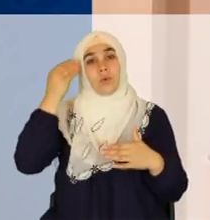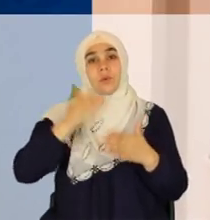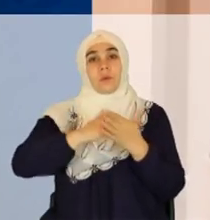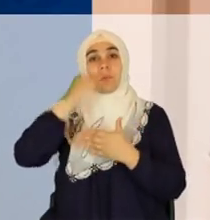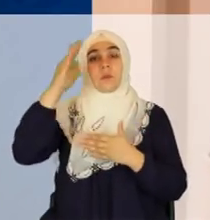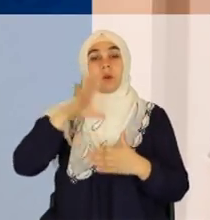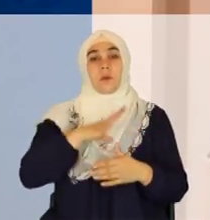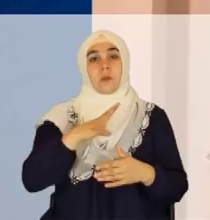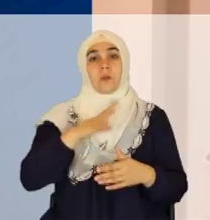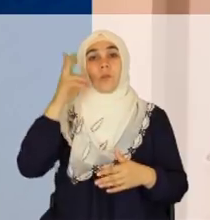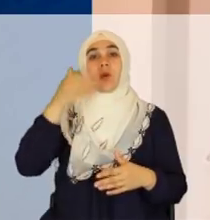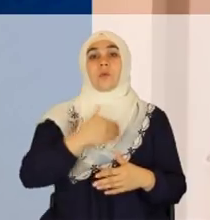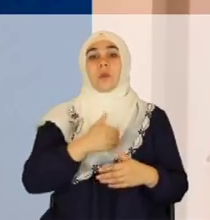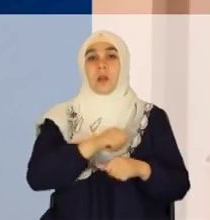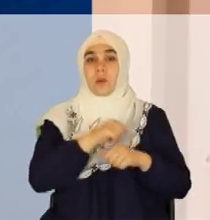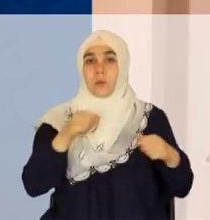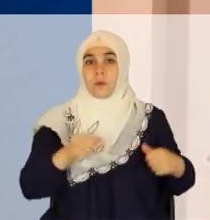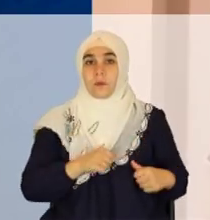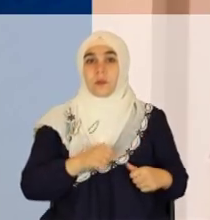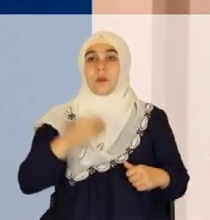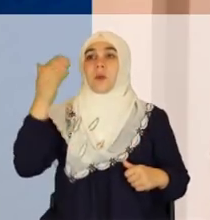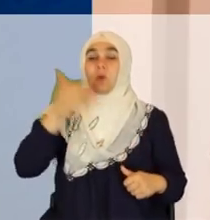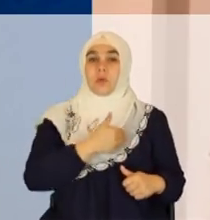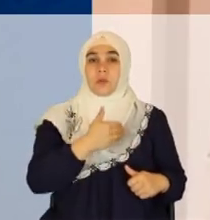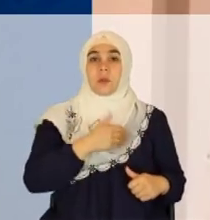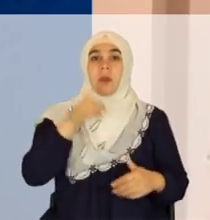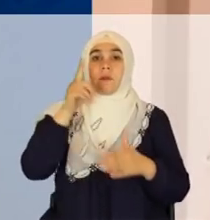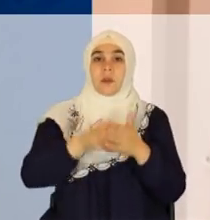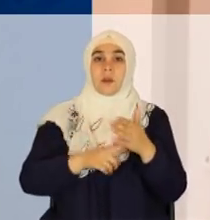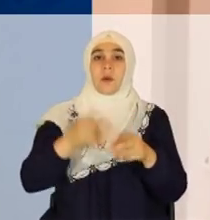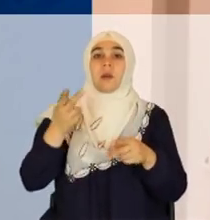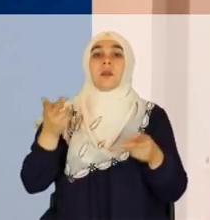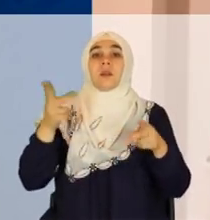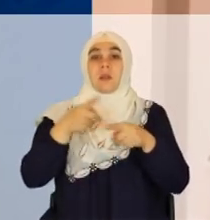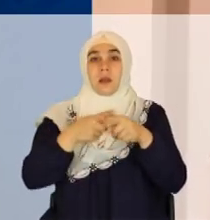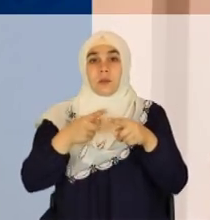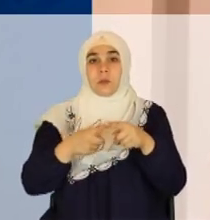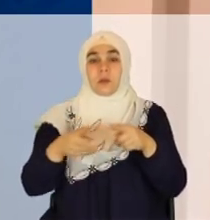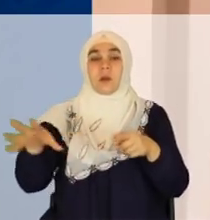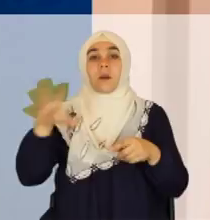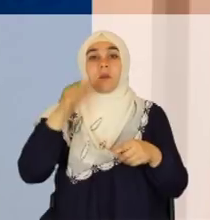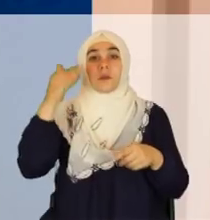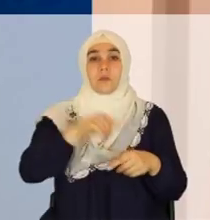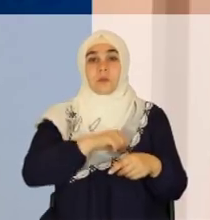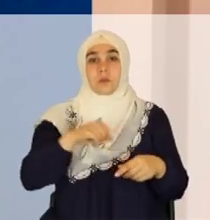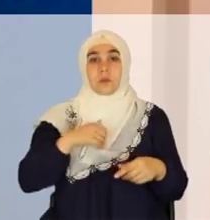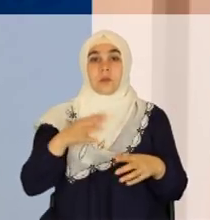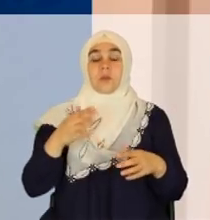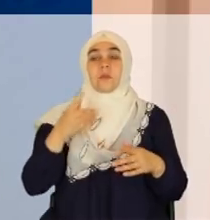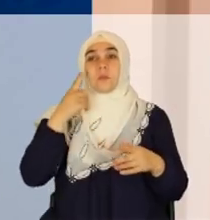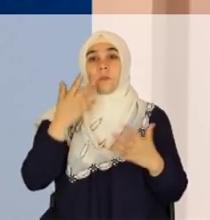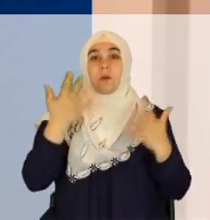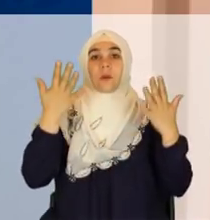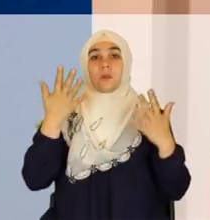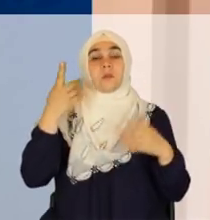tahorat, Alloh muhabbat qiladigan tahorat, iymonni yarimi hisoblangan tahoratni o'zimizda yuzaga